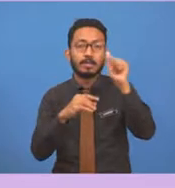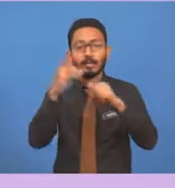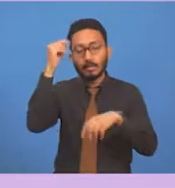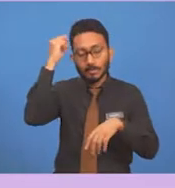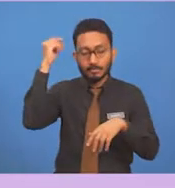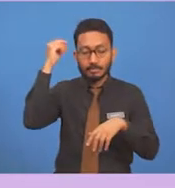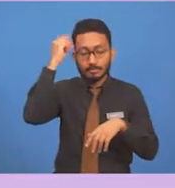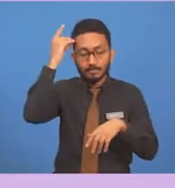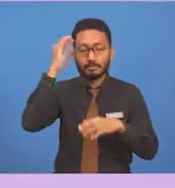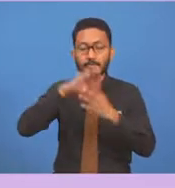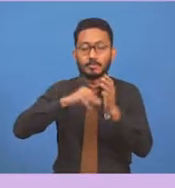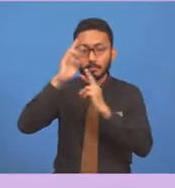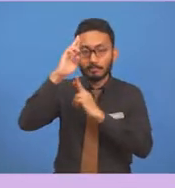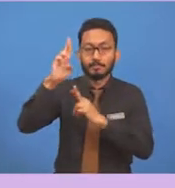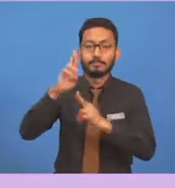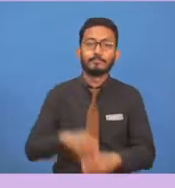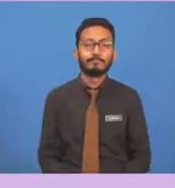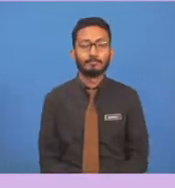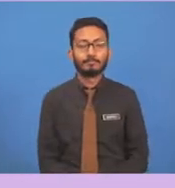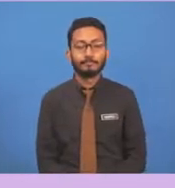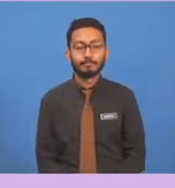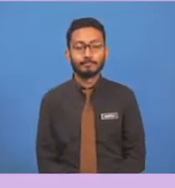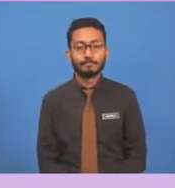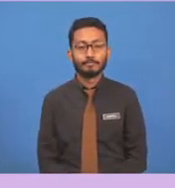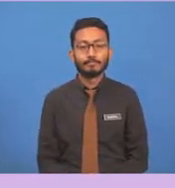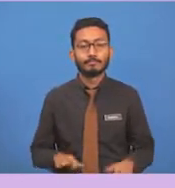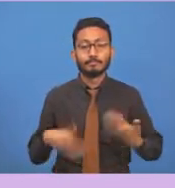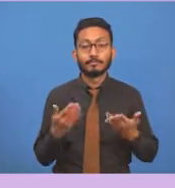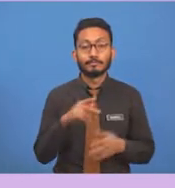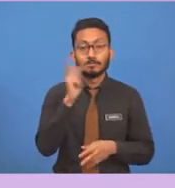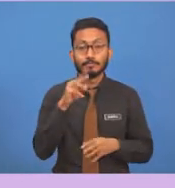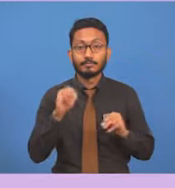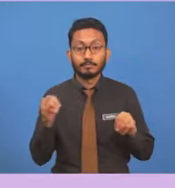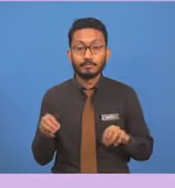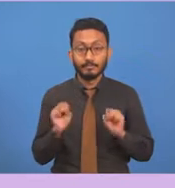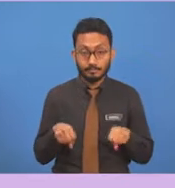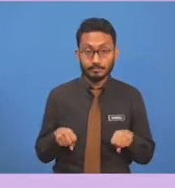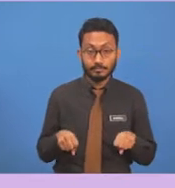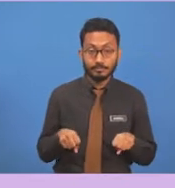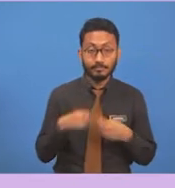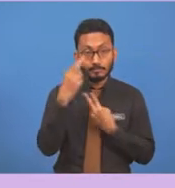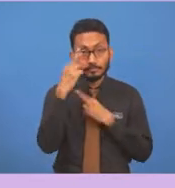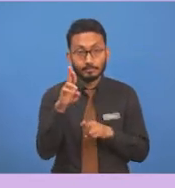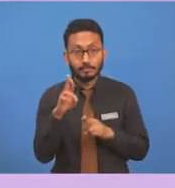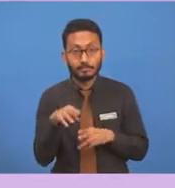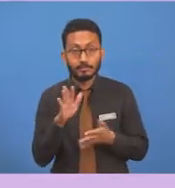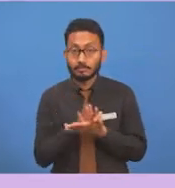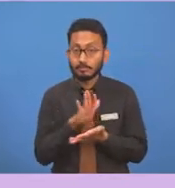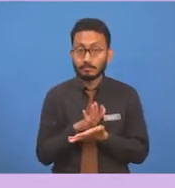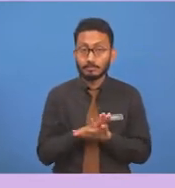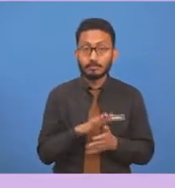Murid-murid, soalan seterusnya. Bagaimanakah murid-murid boleh menghormati warga sekolah dan